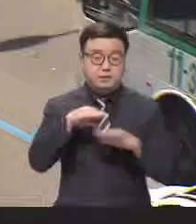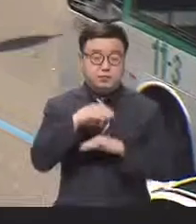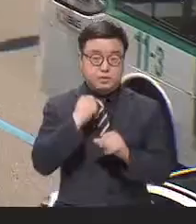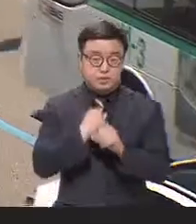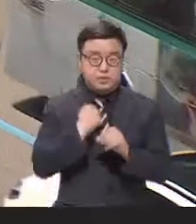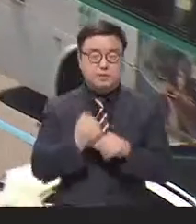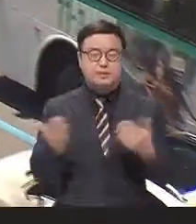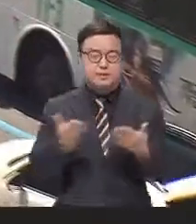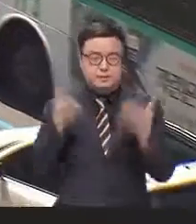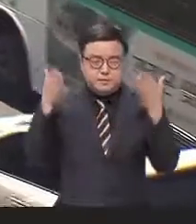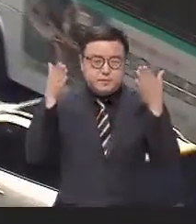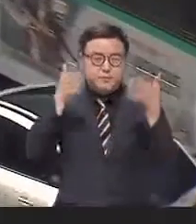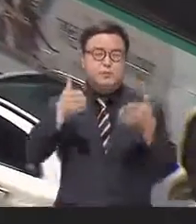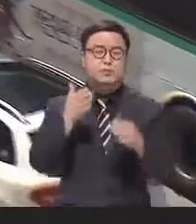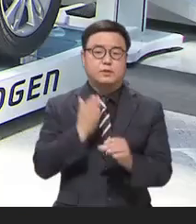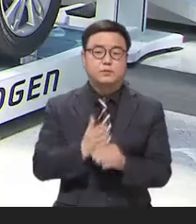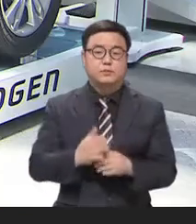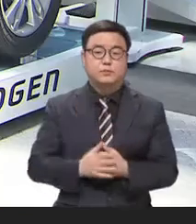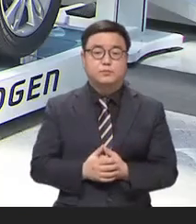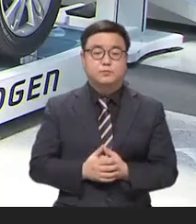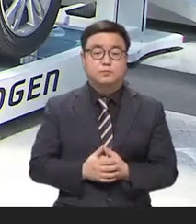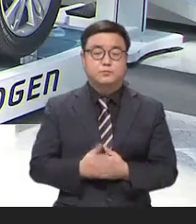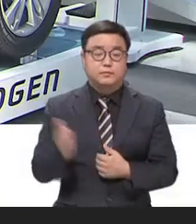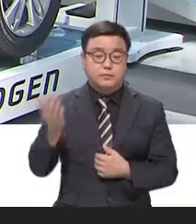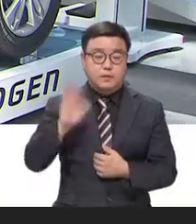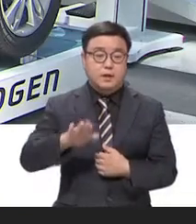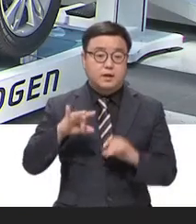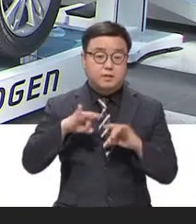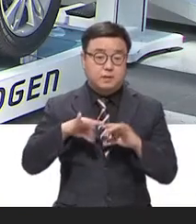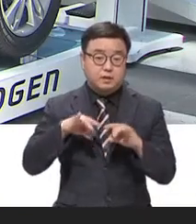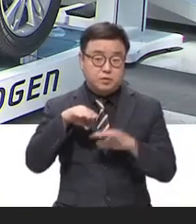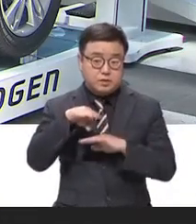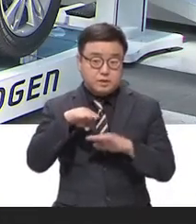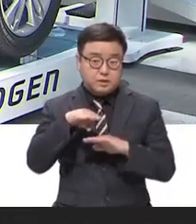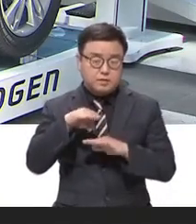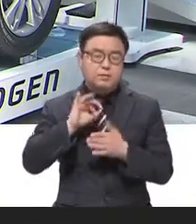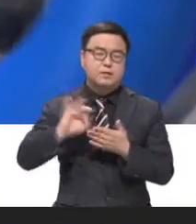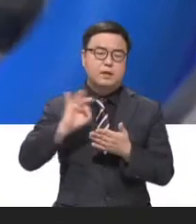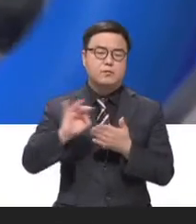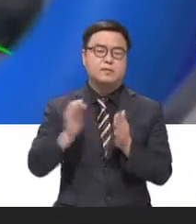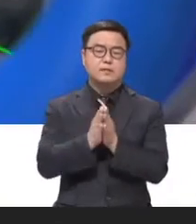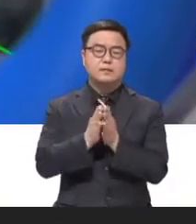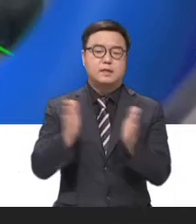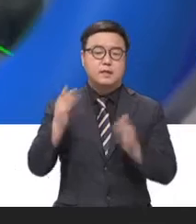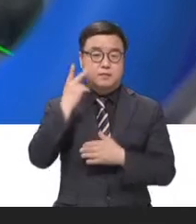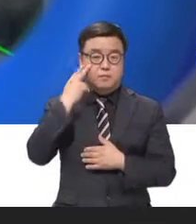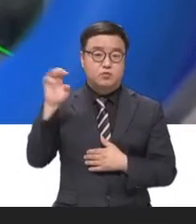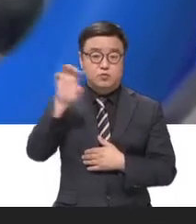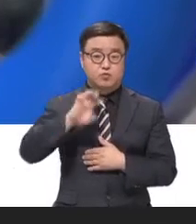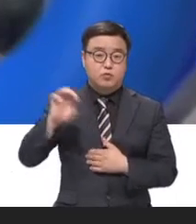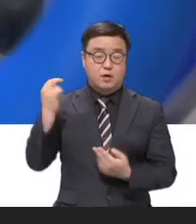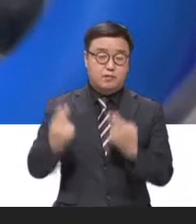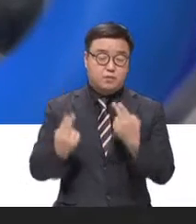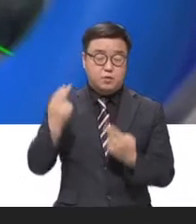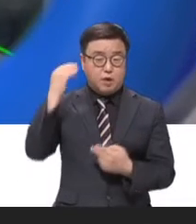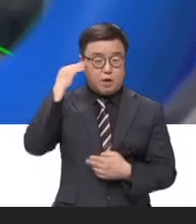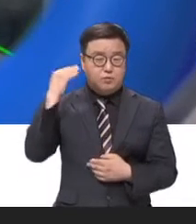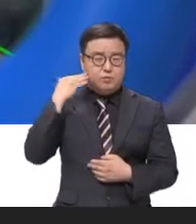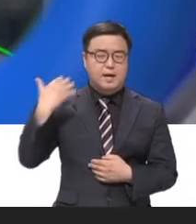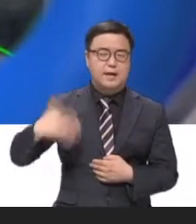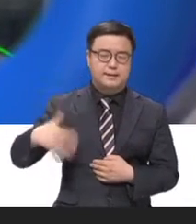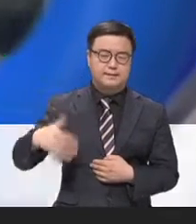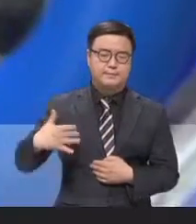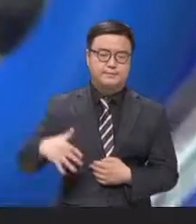개발에 총력을 다하고 있습니다. 하지만 전기차가 상용화 단계에 들어선 미국과 유럽에 비하면 한국은 아직